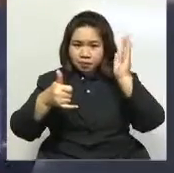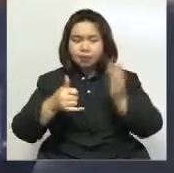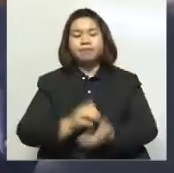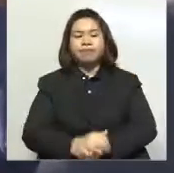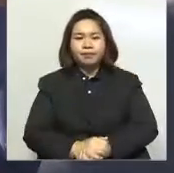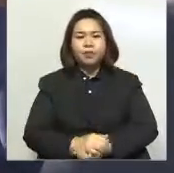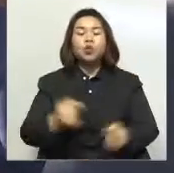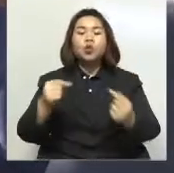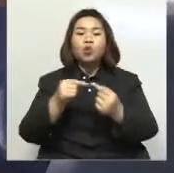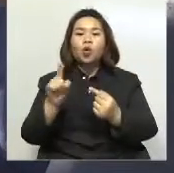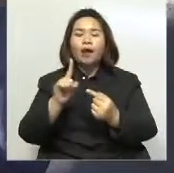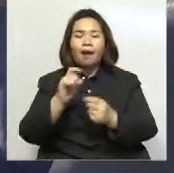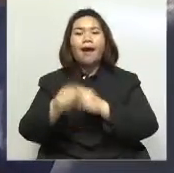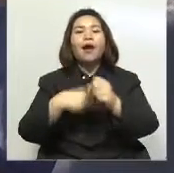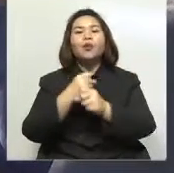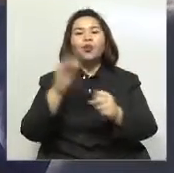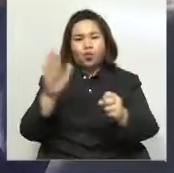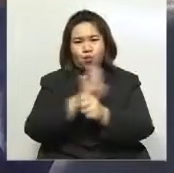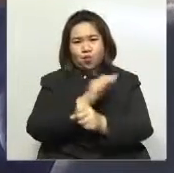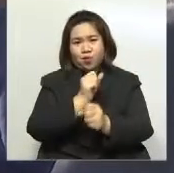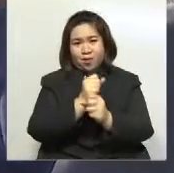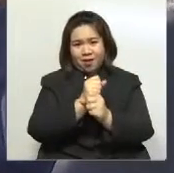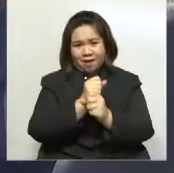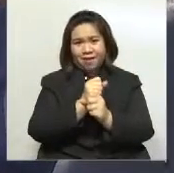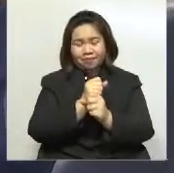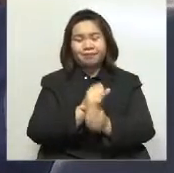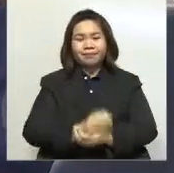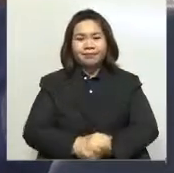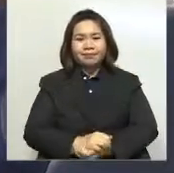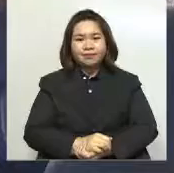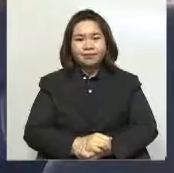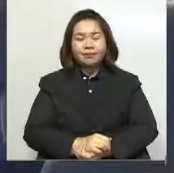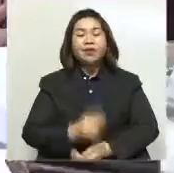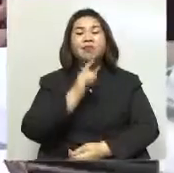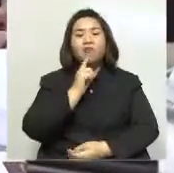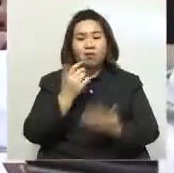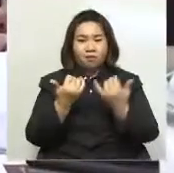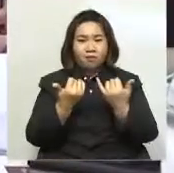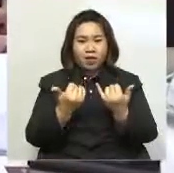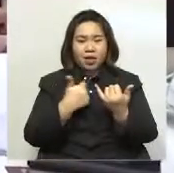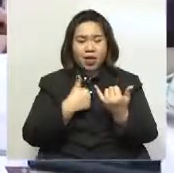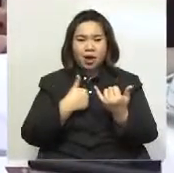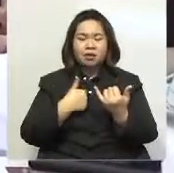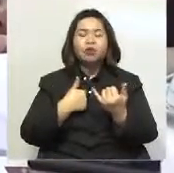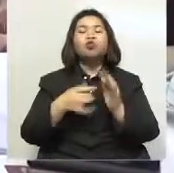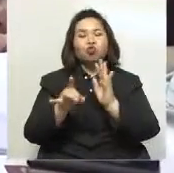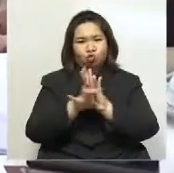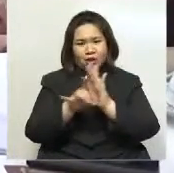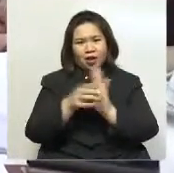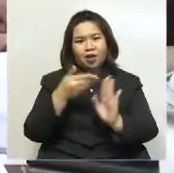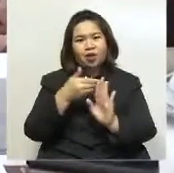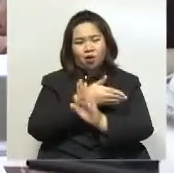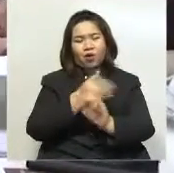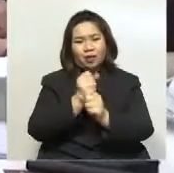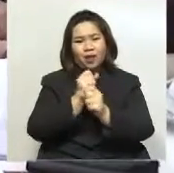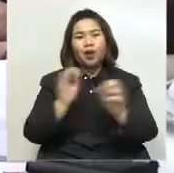นตรีในโอกาสพ้นจากหน้าที่ที่ทำเนียบรัฐบาลโดยบอกนะคะว่าวันนี้ถือว่าเป็นโอกาสสุดท้ายก่อนพ้นหน้า